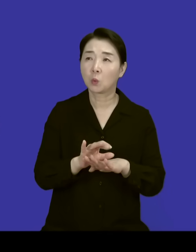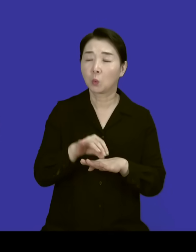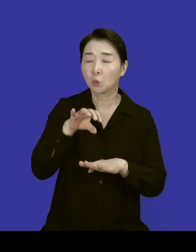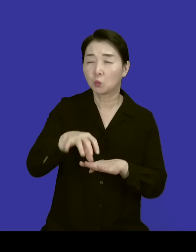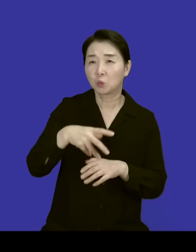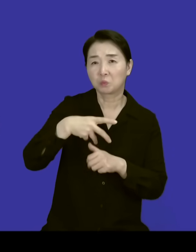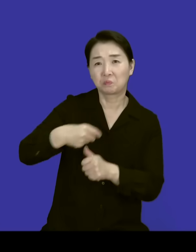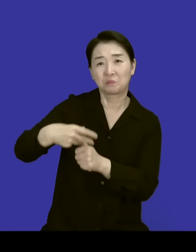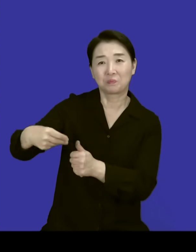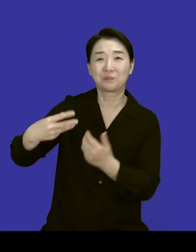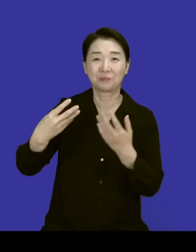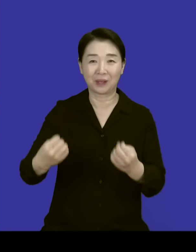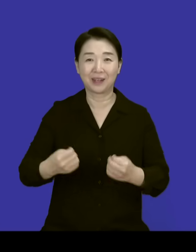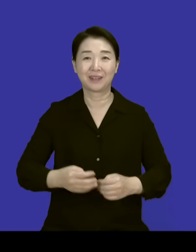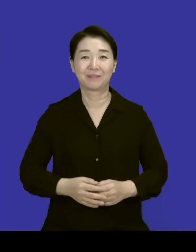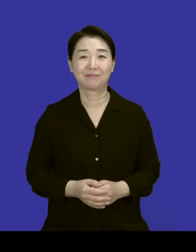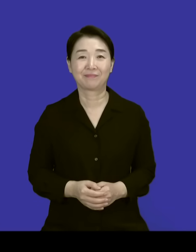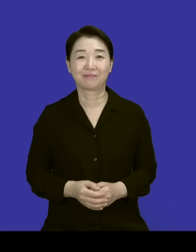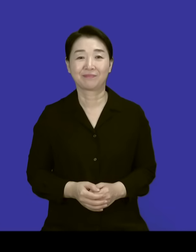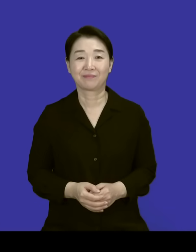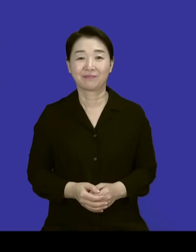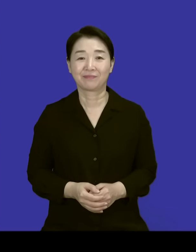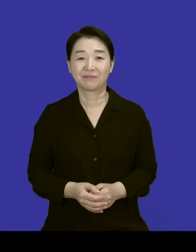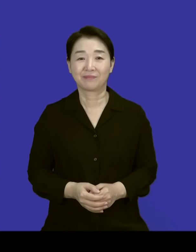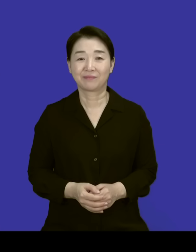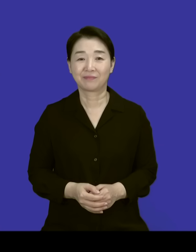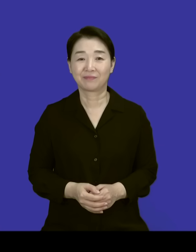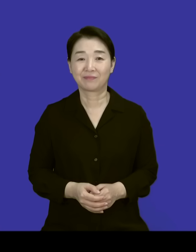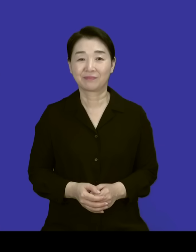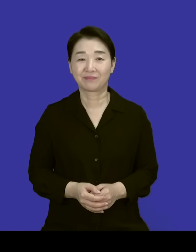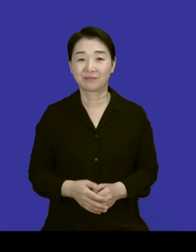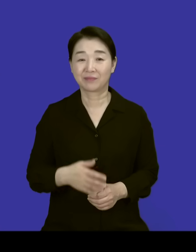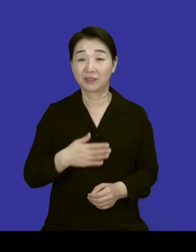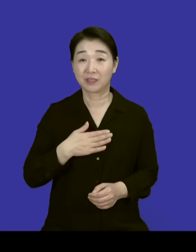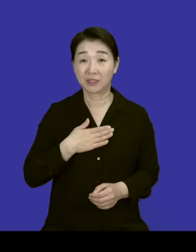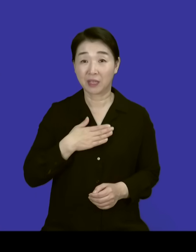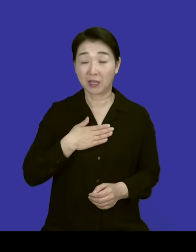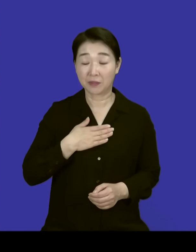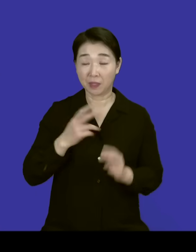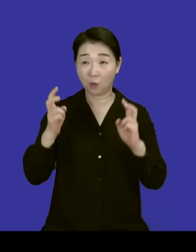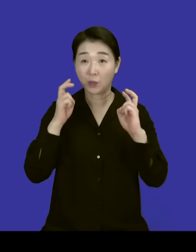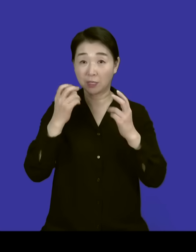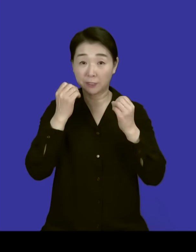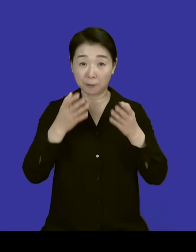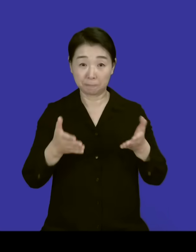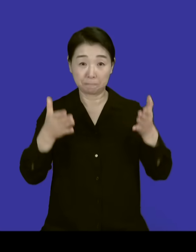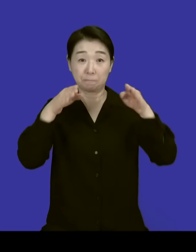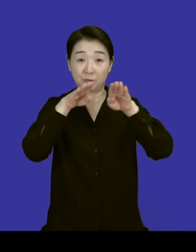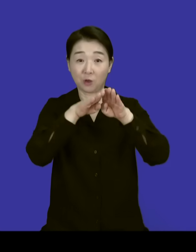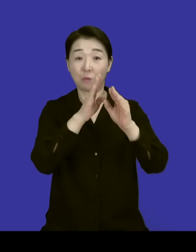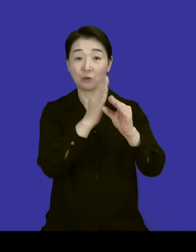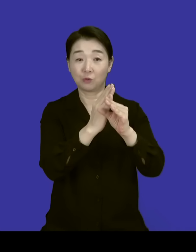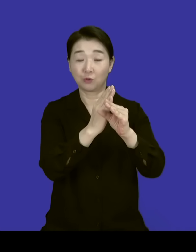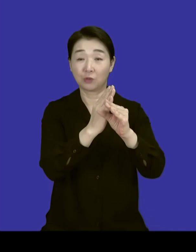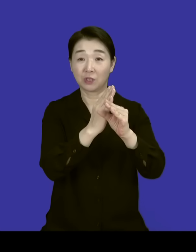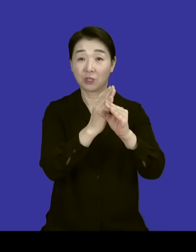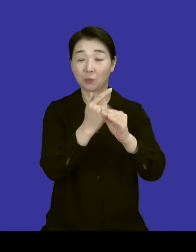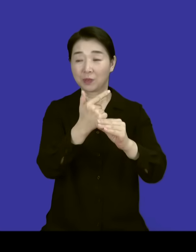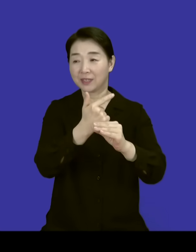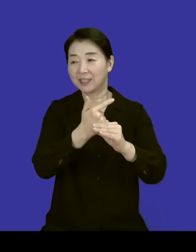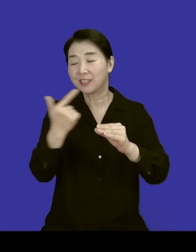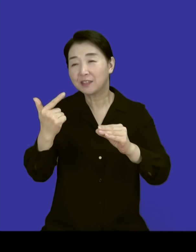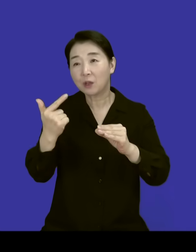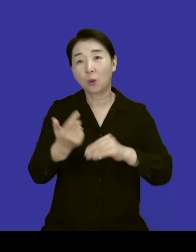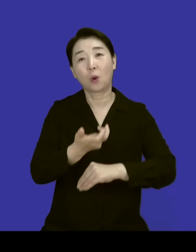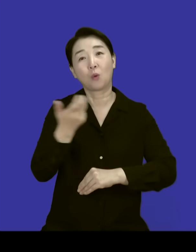예. 제가 신사옥을 하나 이제 건축을 하고 있었거든요. 예. 이제 지금 이제 좀 더 큰 데로 이제 움직이려고. 예.